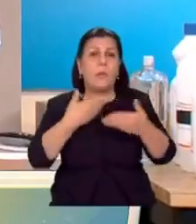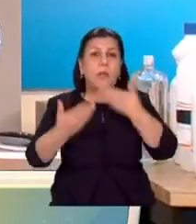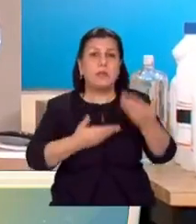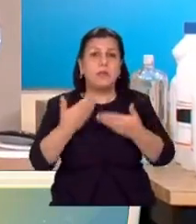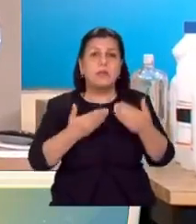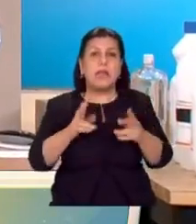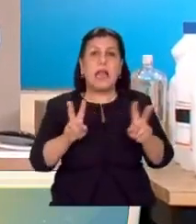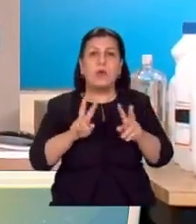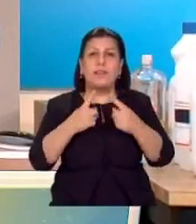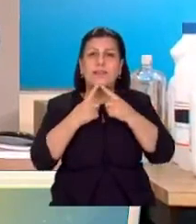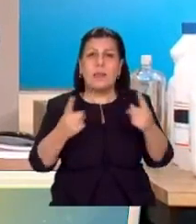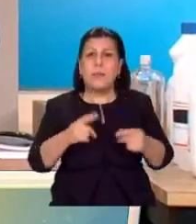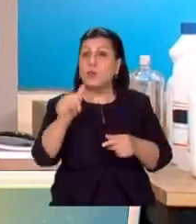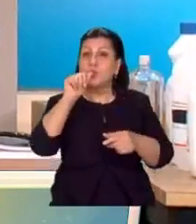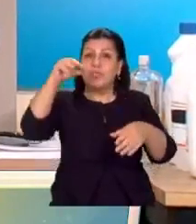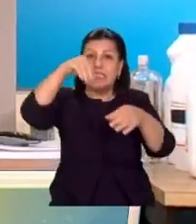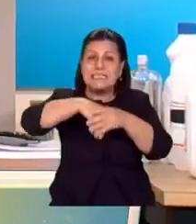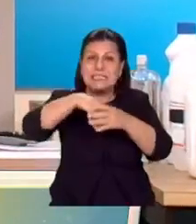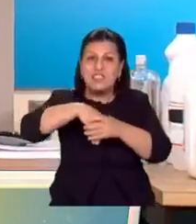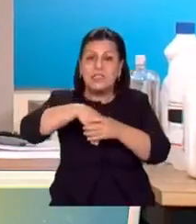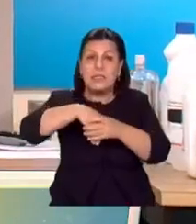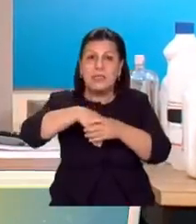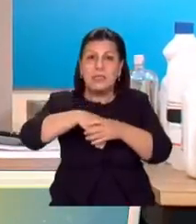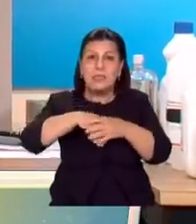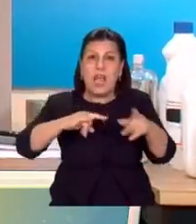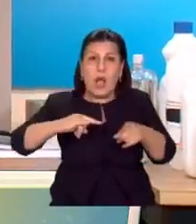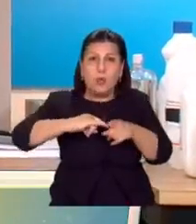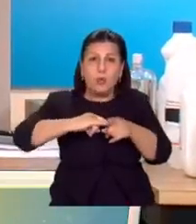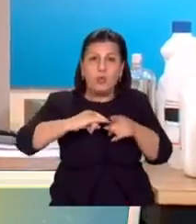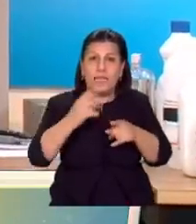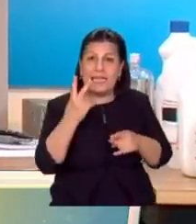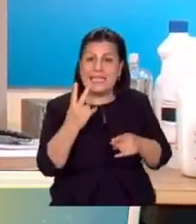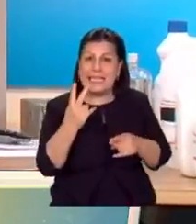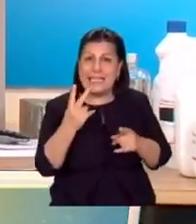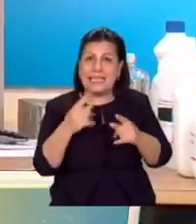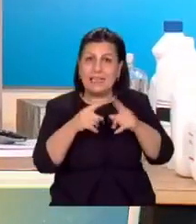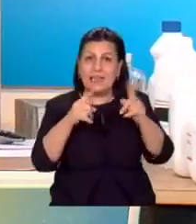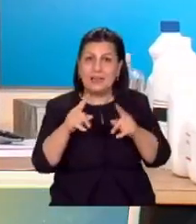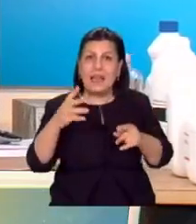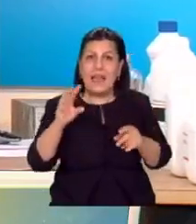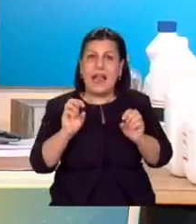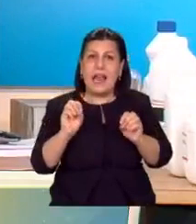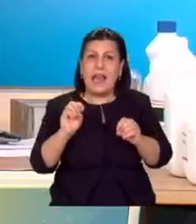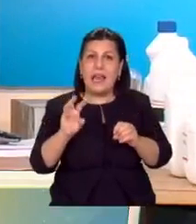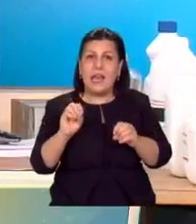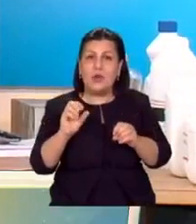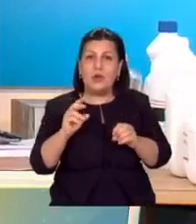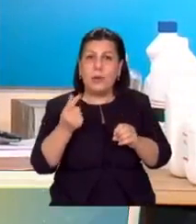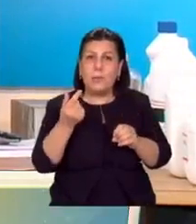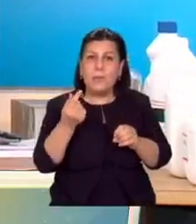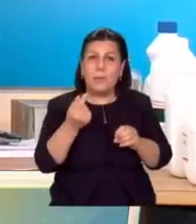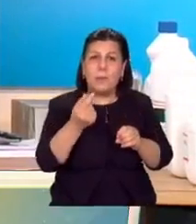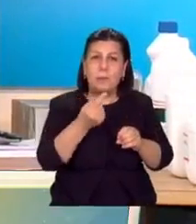başlayalım elektroniği izlemek su içerisinde işte iki tane elektron iz var ondan sonra bu elektrot lardan belli